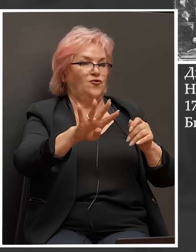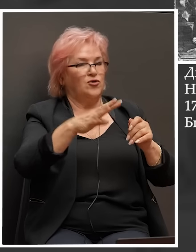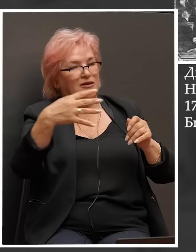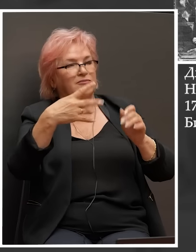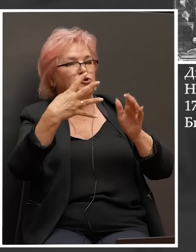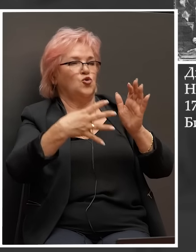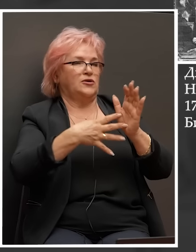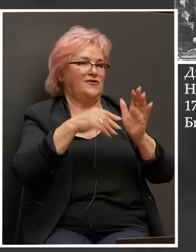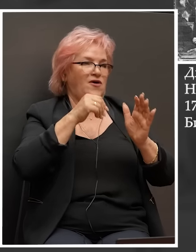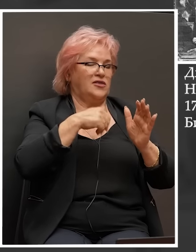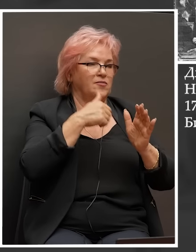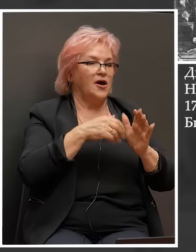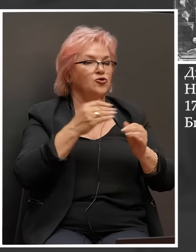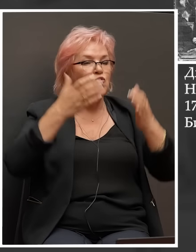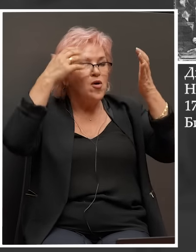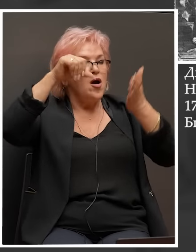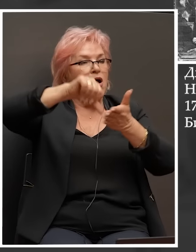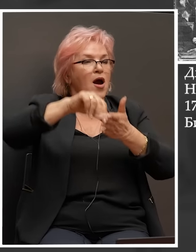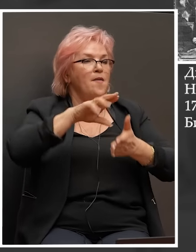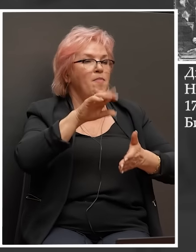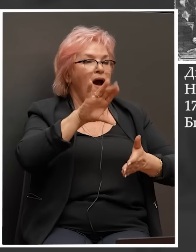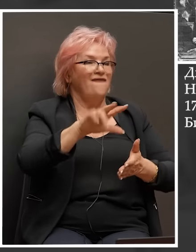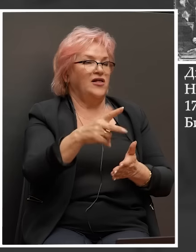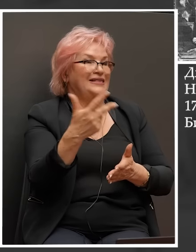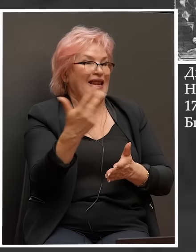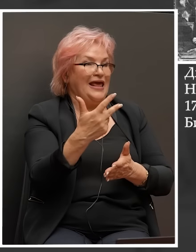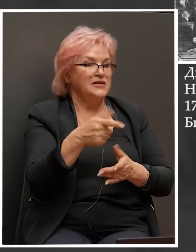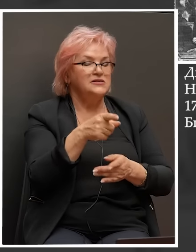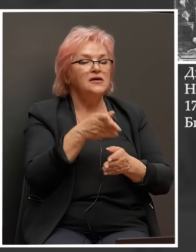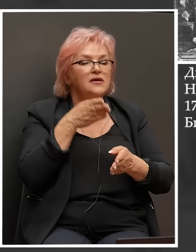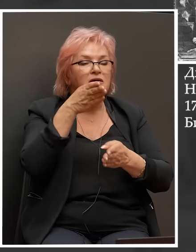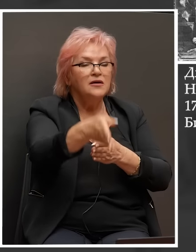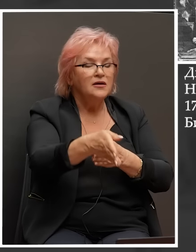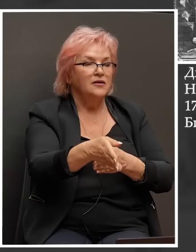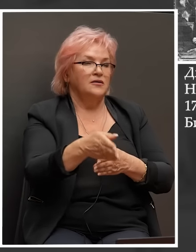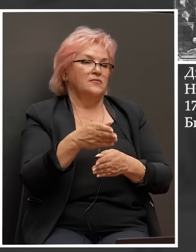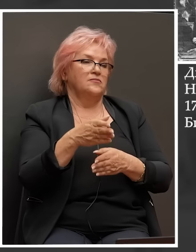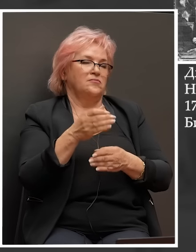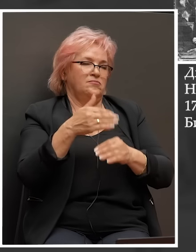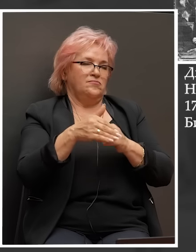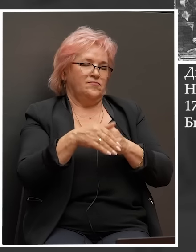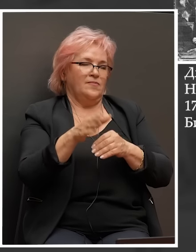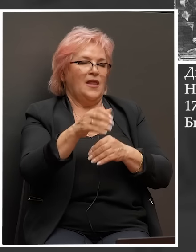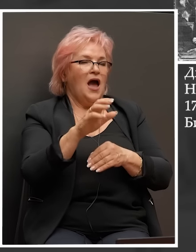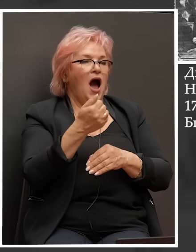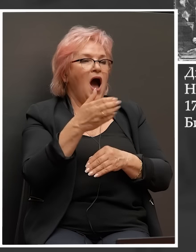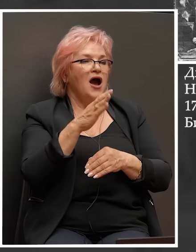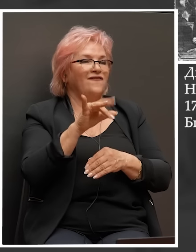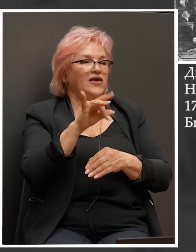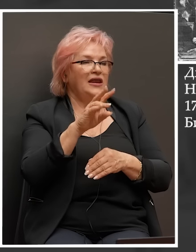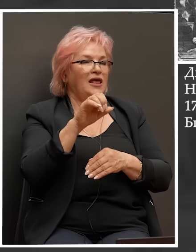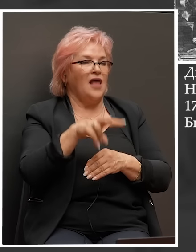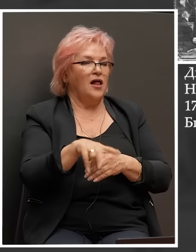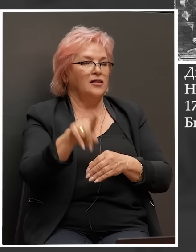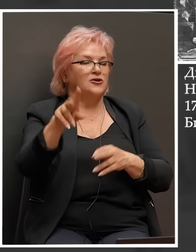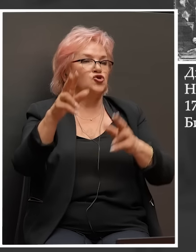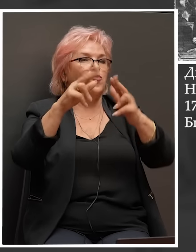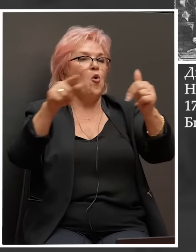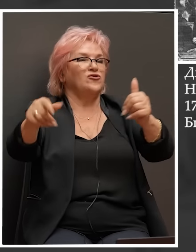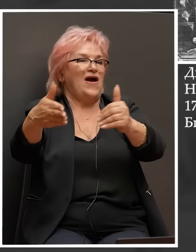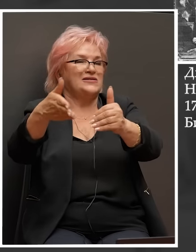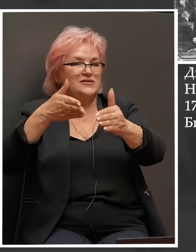1534-1549 году при папе Павле III и вела она на Кверинал. И папа хотел, чтобы она заканчивалась у Кверинальского